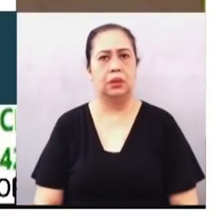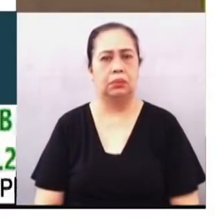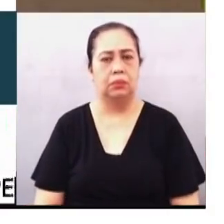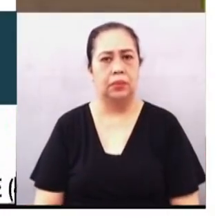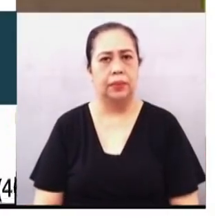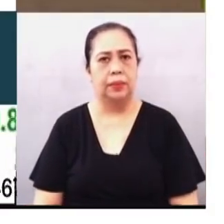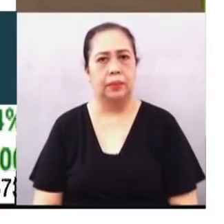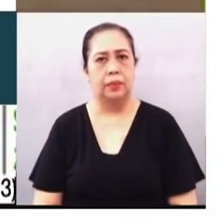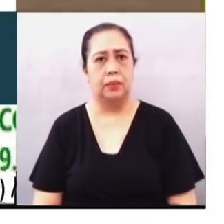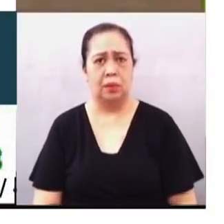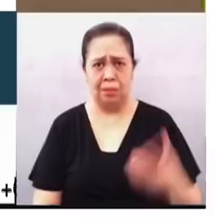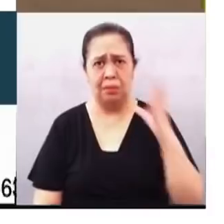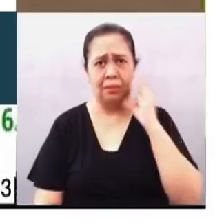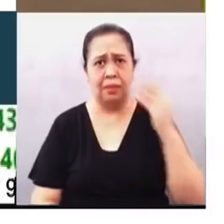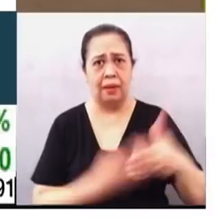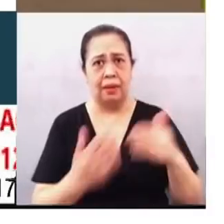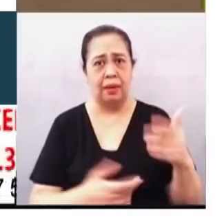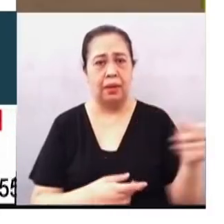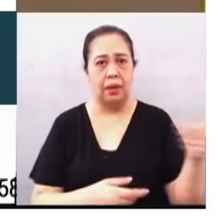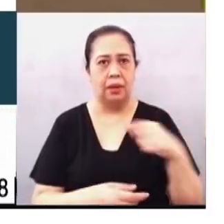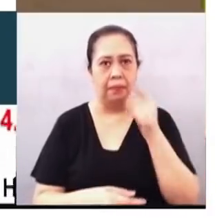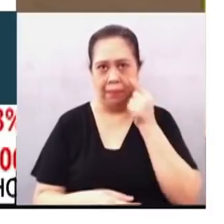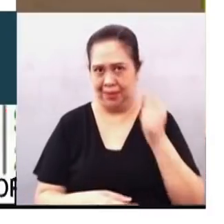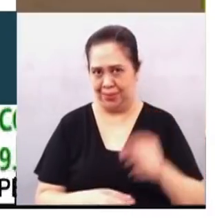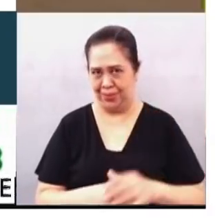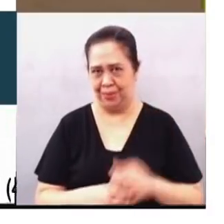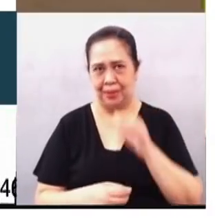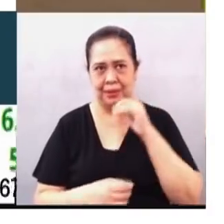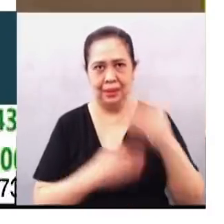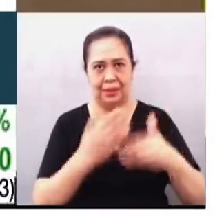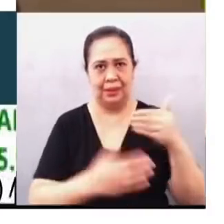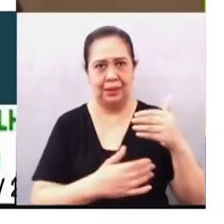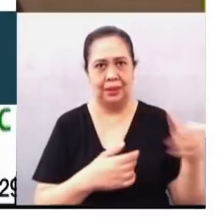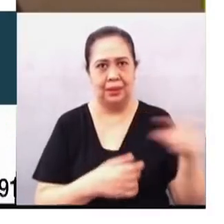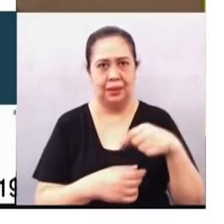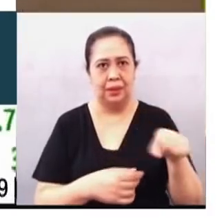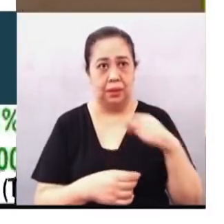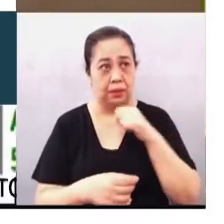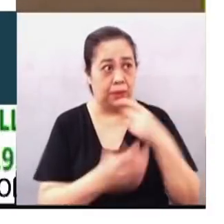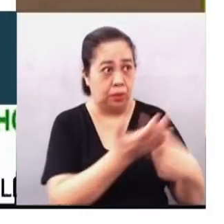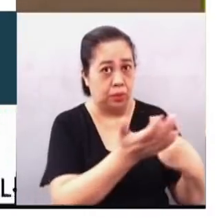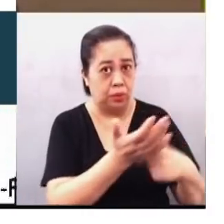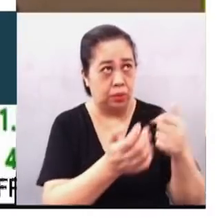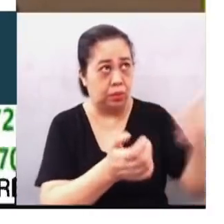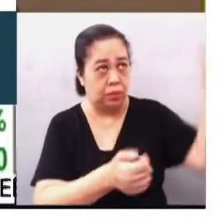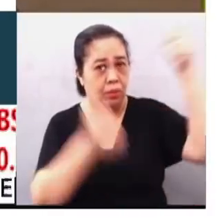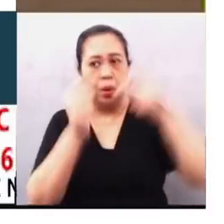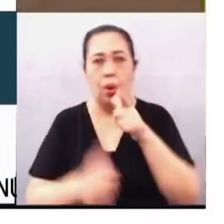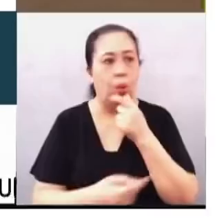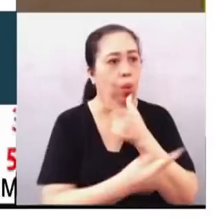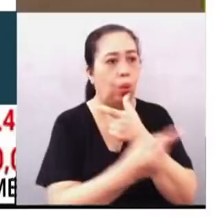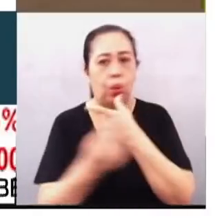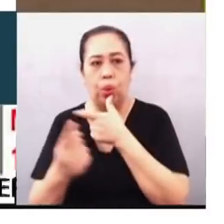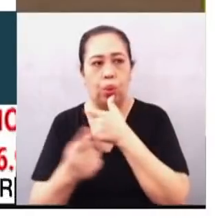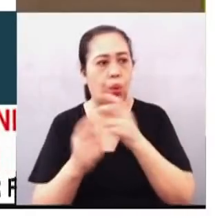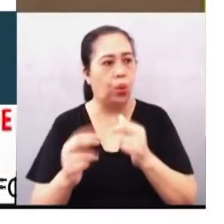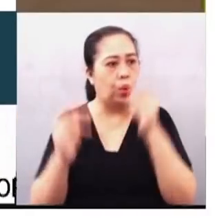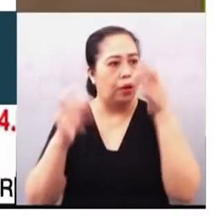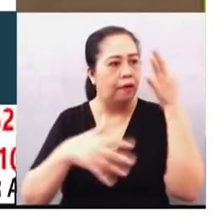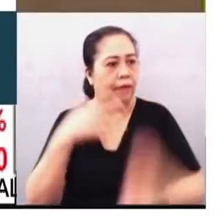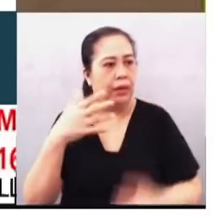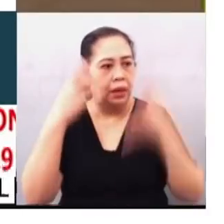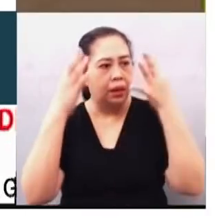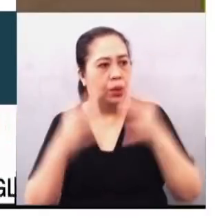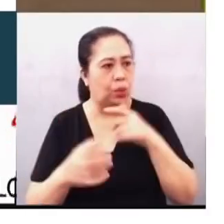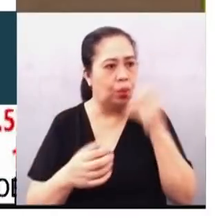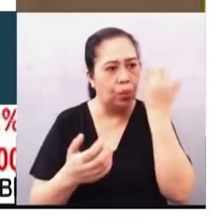Oh, dumaan man sa proseso. Posible naman hindi dumaan sa proseso. Hindi ba yung pinag-usapan ng liderato o sino? Sino ba ang ating final option? We are running